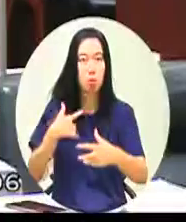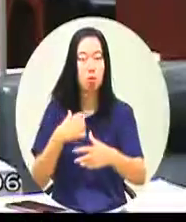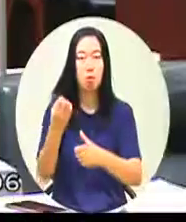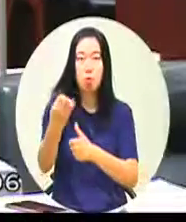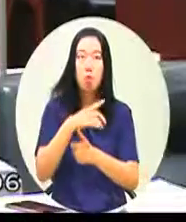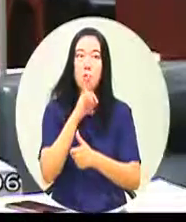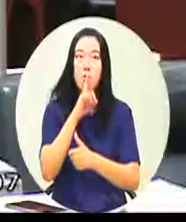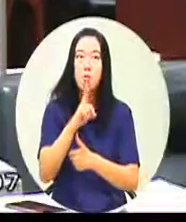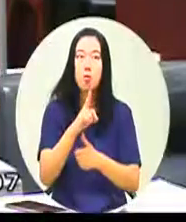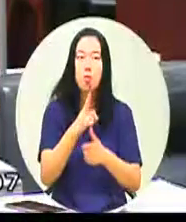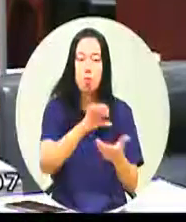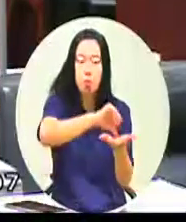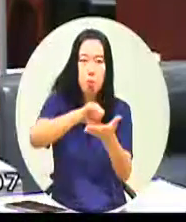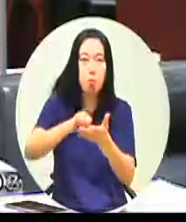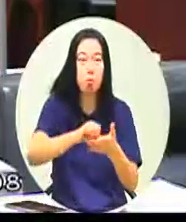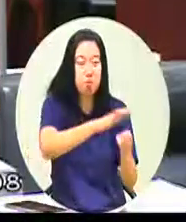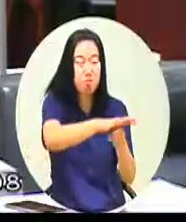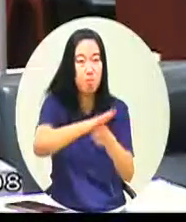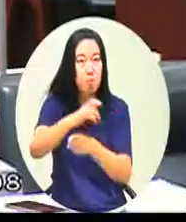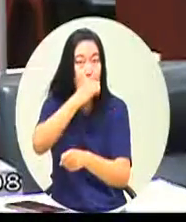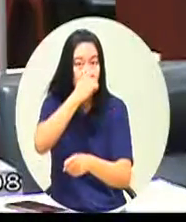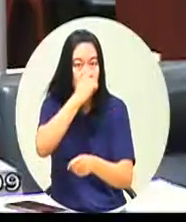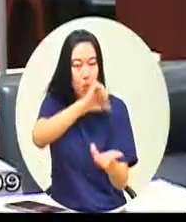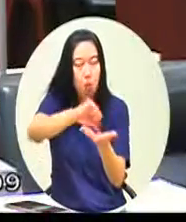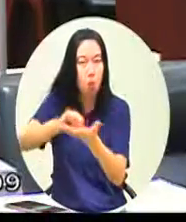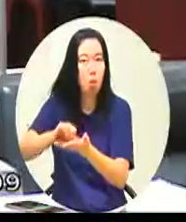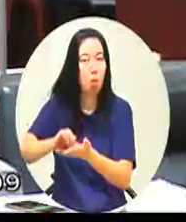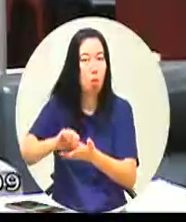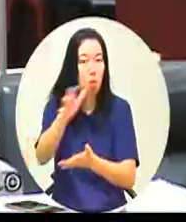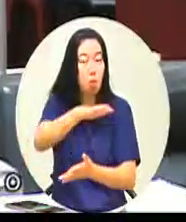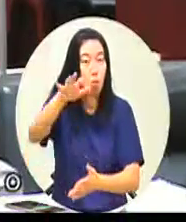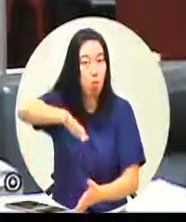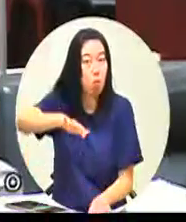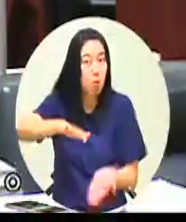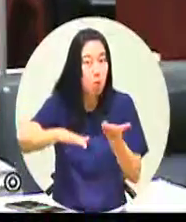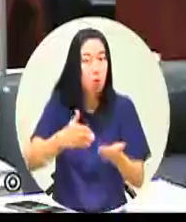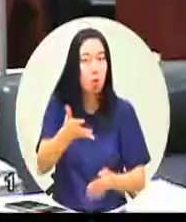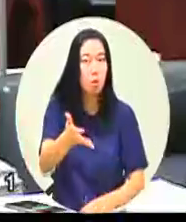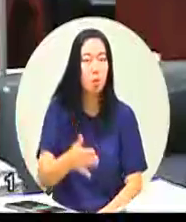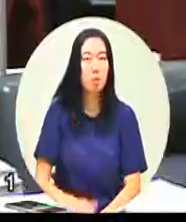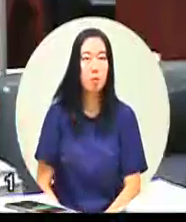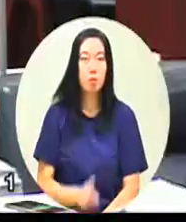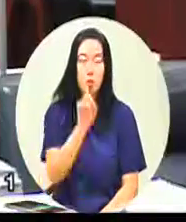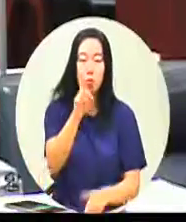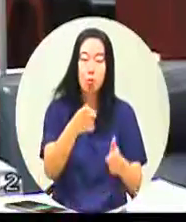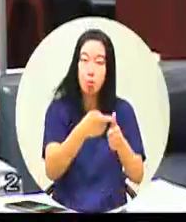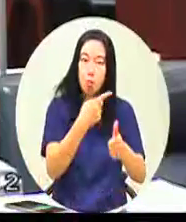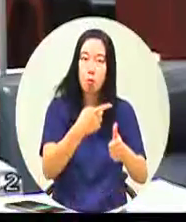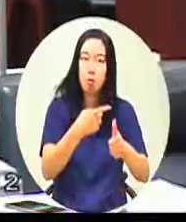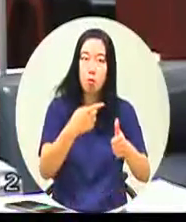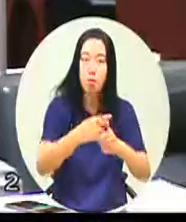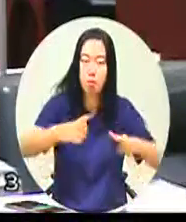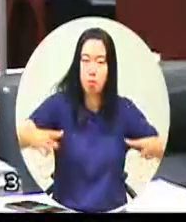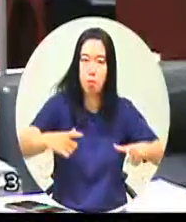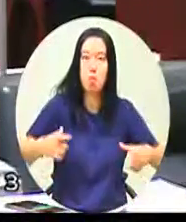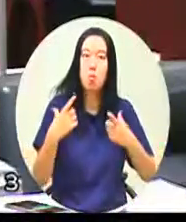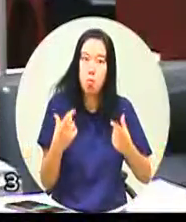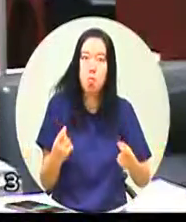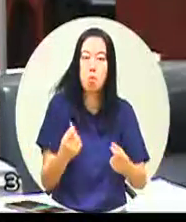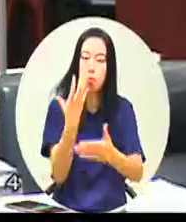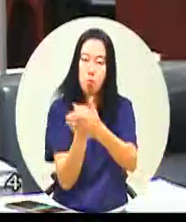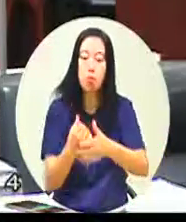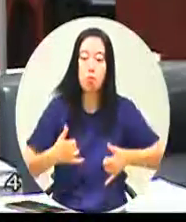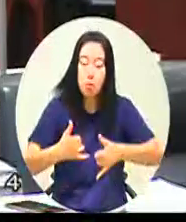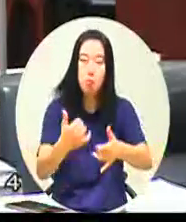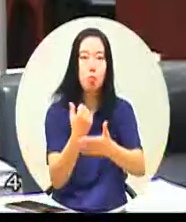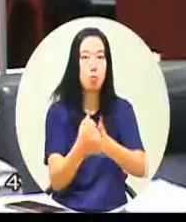个种啊八百万，种啊八百万就五千丛，对。本地我一家地种千百丛，本地就是要有路通路的嘛。